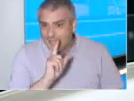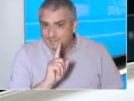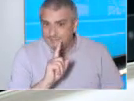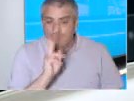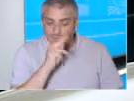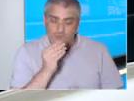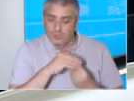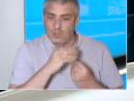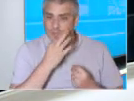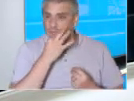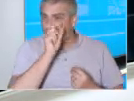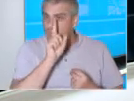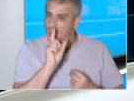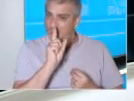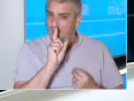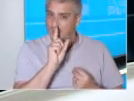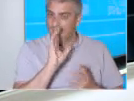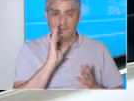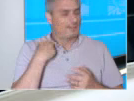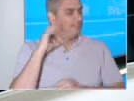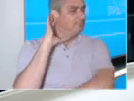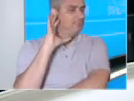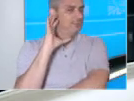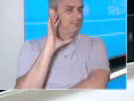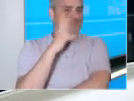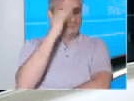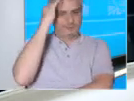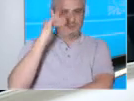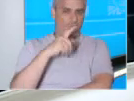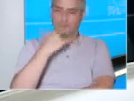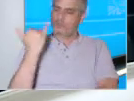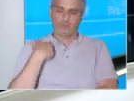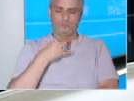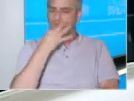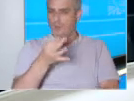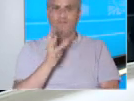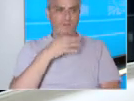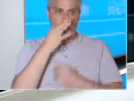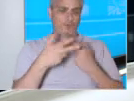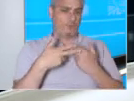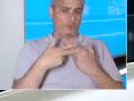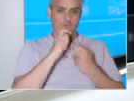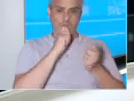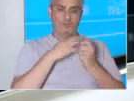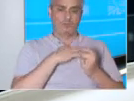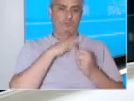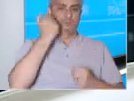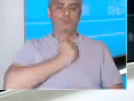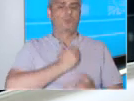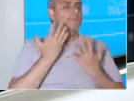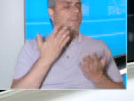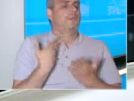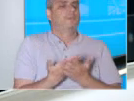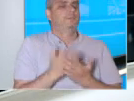כן, ויש עוד אלא אם כן אחד קטן. כן. אני מאזין בקשב רק לסמוטריץ', כי אנחנו כל הזמן שואלים, וגם נשאל עוד מעט המוריין שלנו מהציונות הדתית, מה אתם